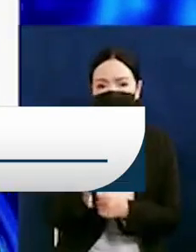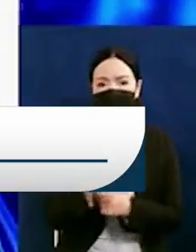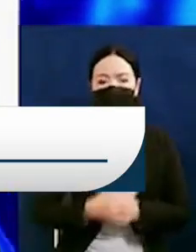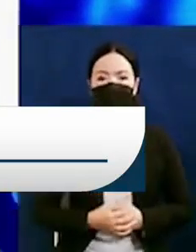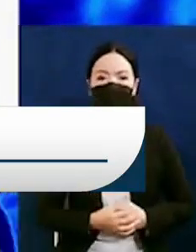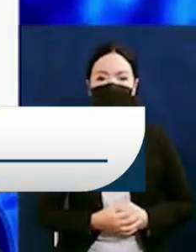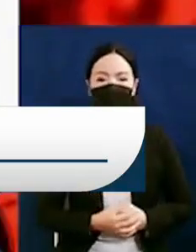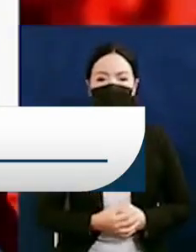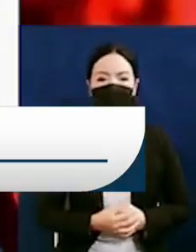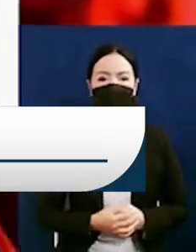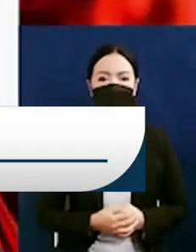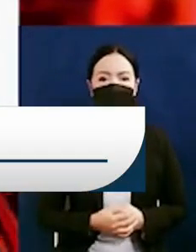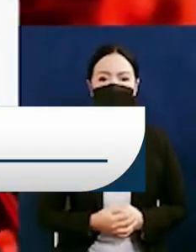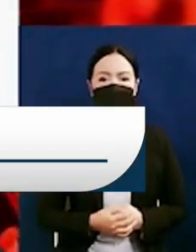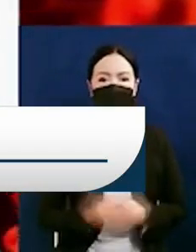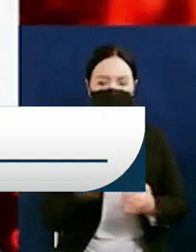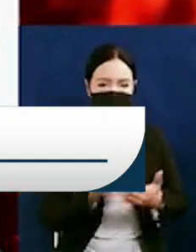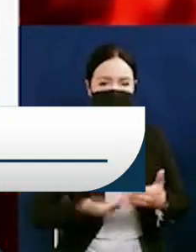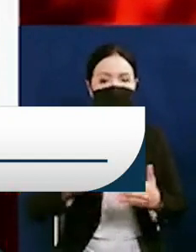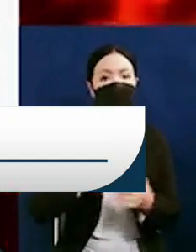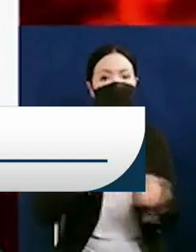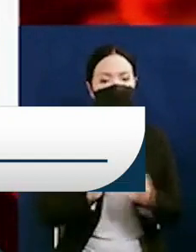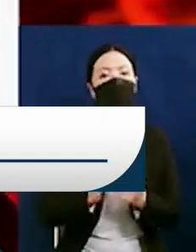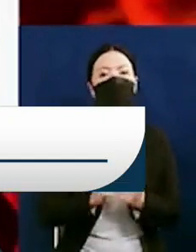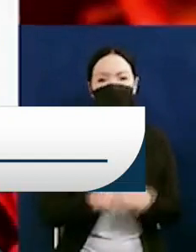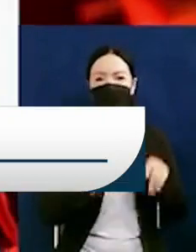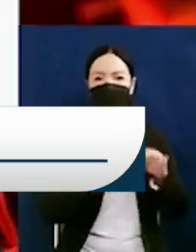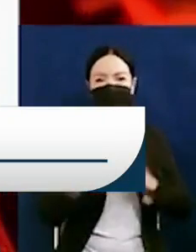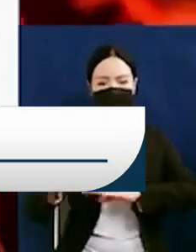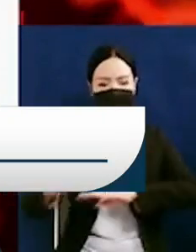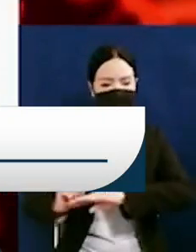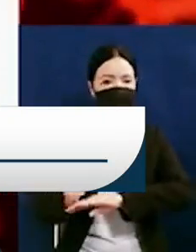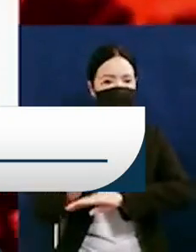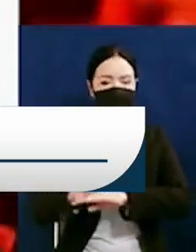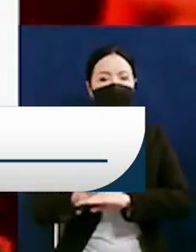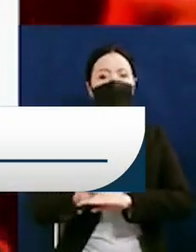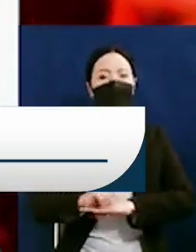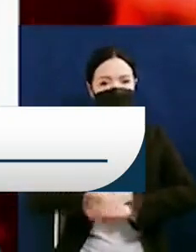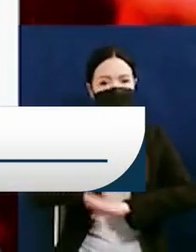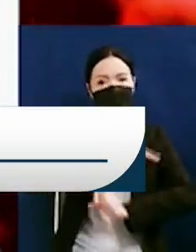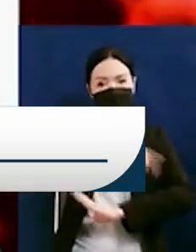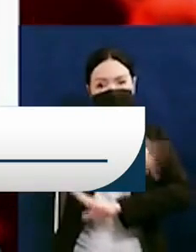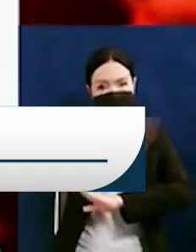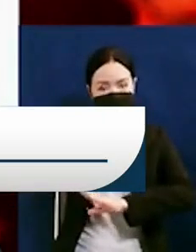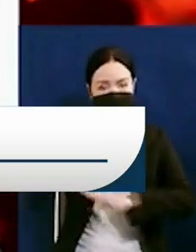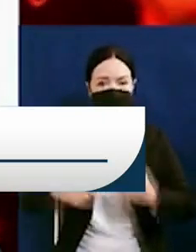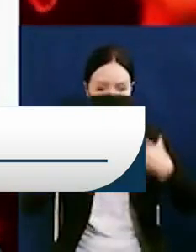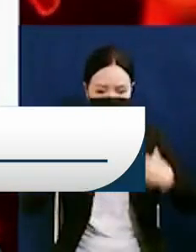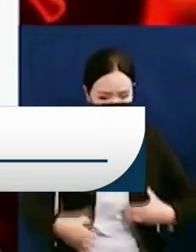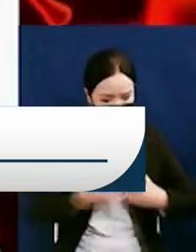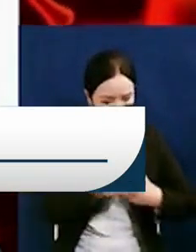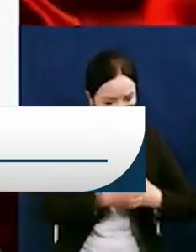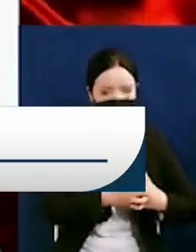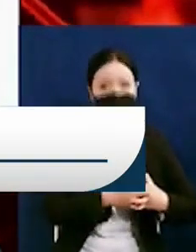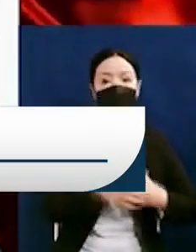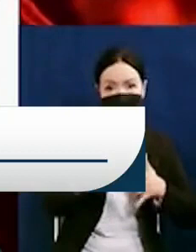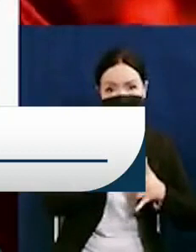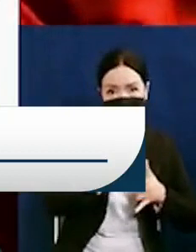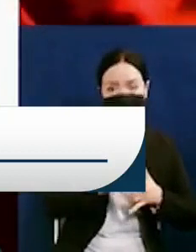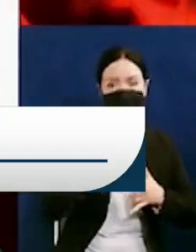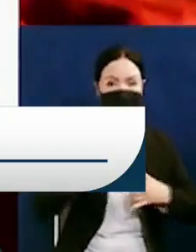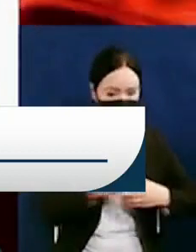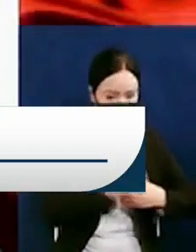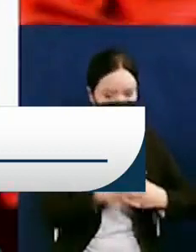เรียกว่าเป็นระดับและในระดับแล้วนะครับแล้วก็ค่อยๆลดลงนะครับปรับที่เป็นปอดอักเสบนะครับคือผู้ป่วยที่เป็น